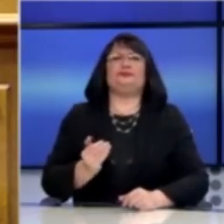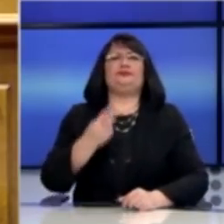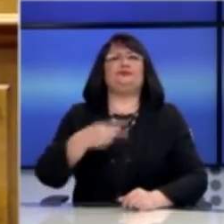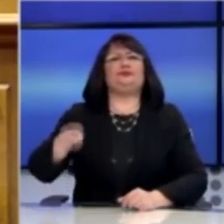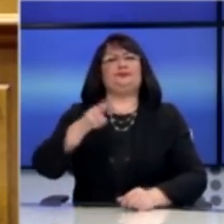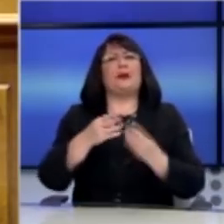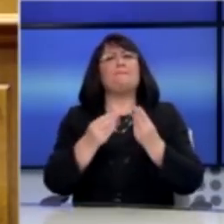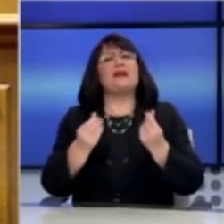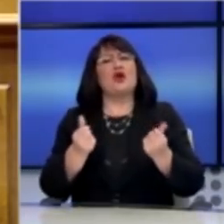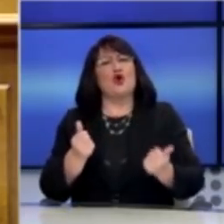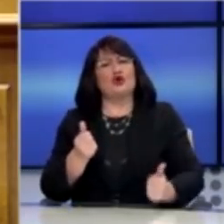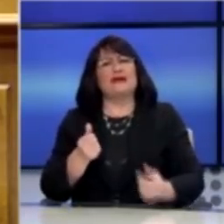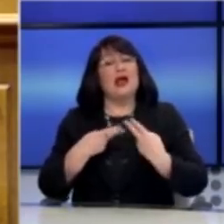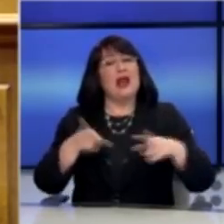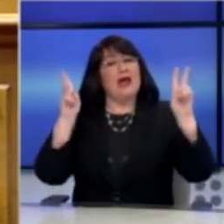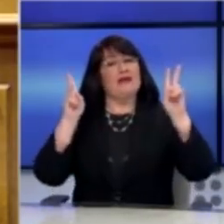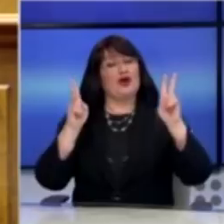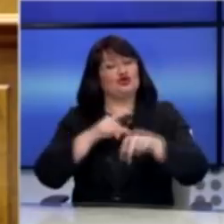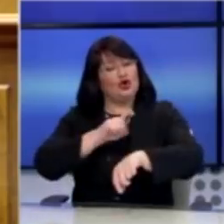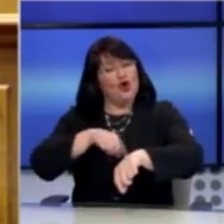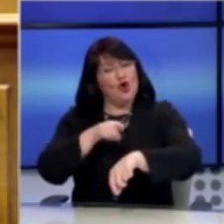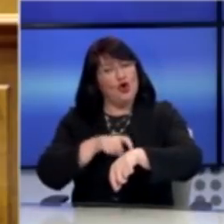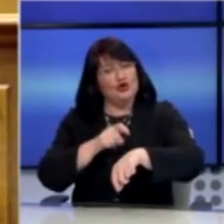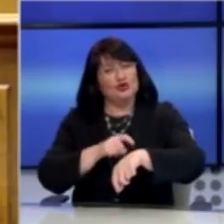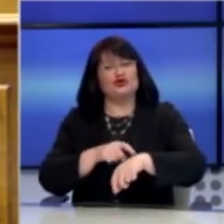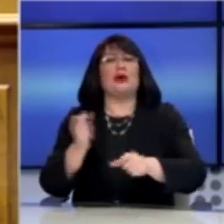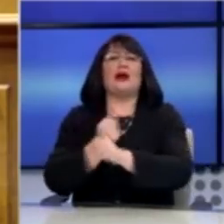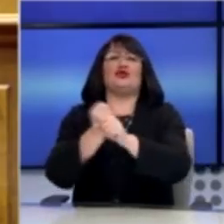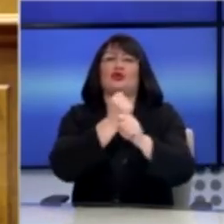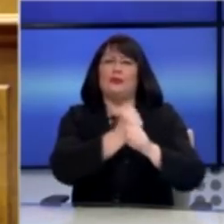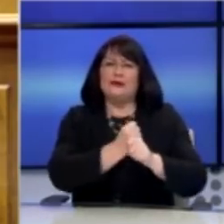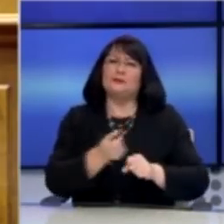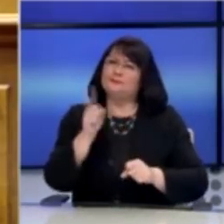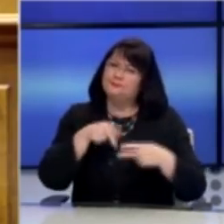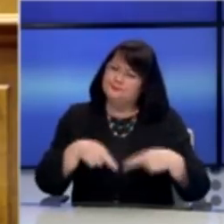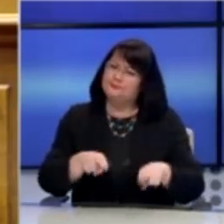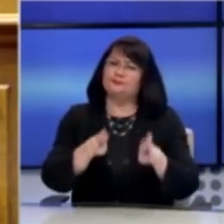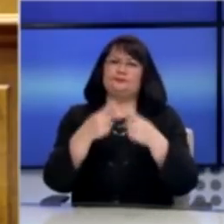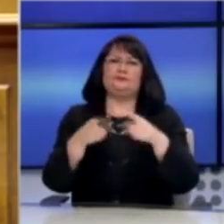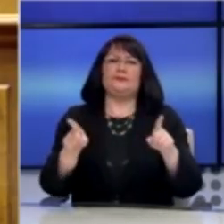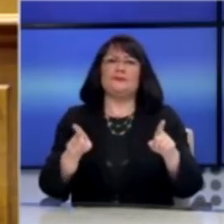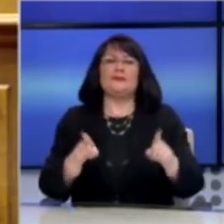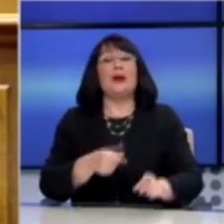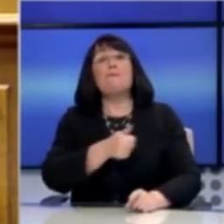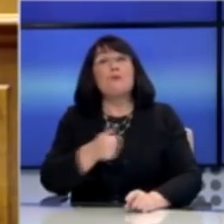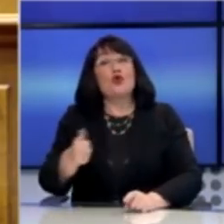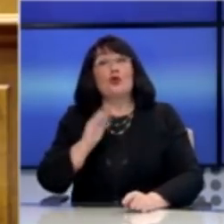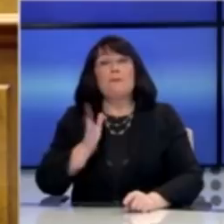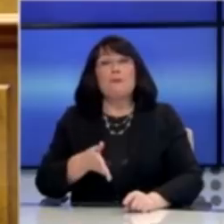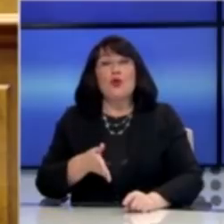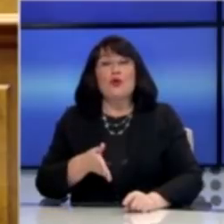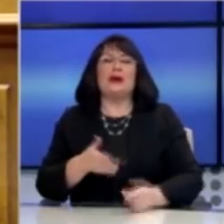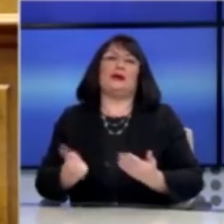αύξηση του ποιοτικού ελεύθερου χρόνου των εργαζομένων. Μόνο αυτός ο ριζικά διαφορετικός δρόμος μπορεί